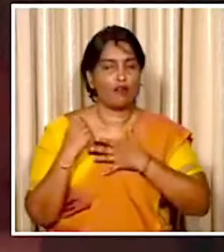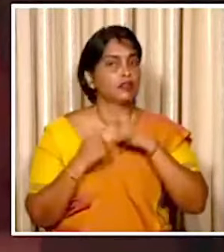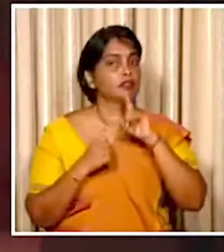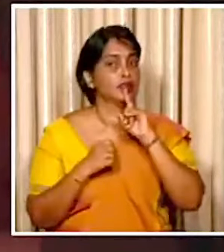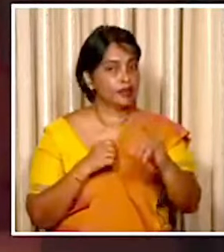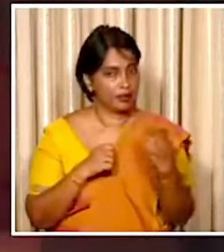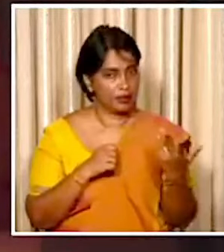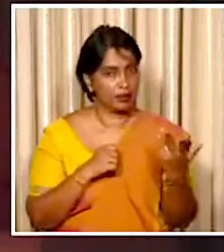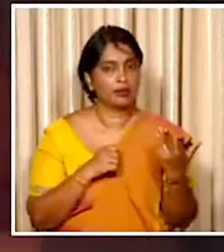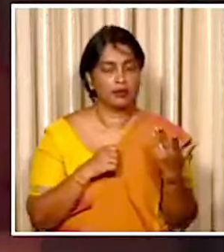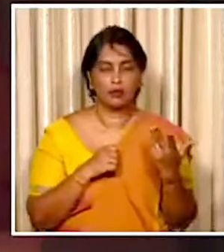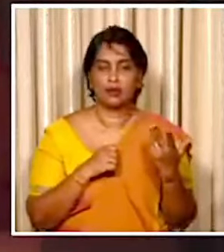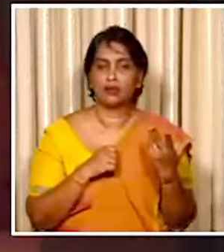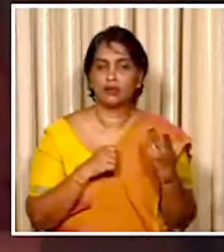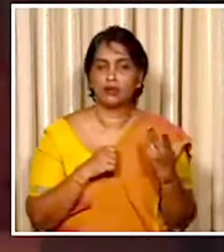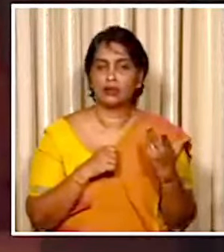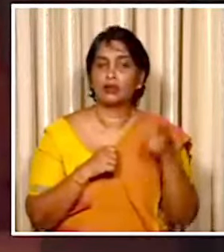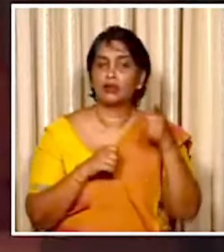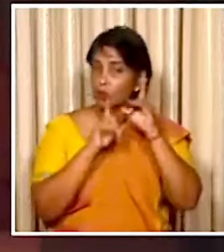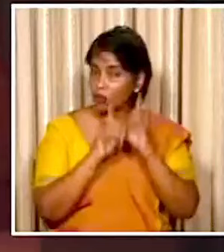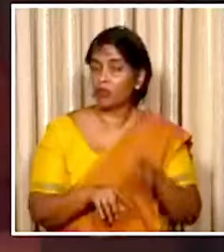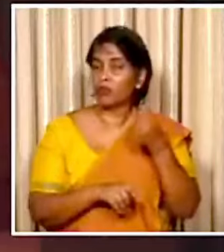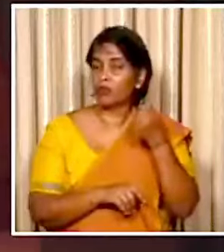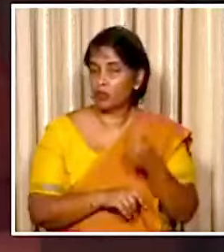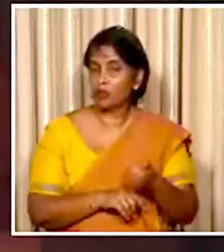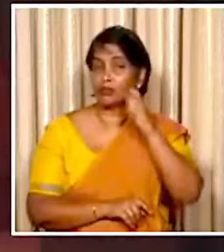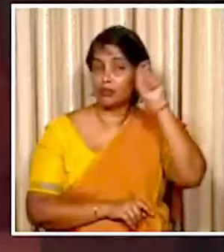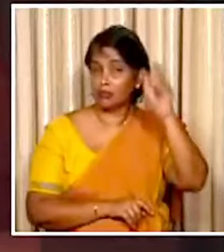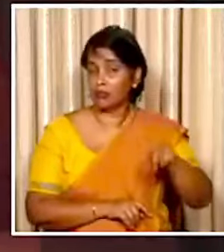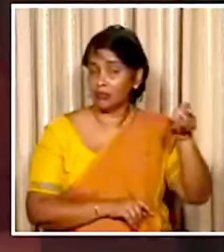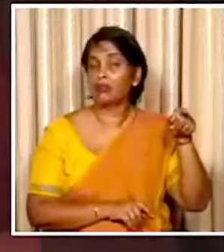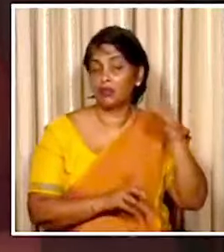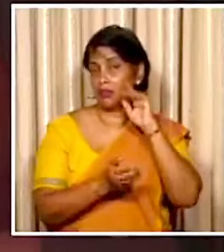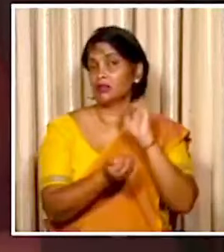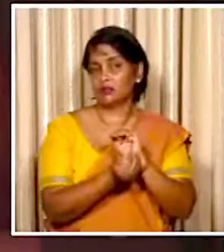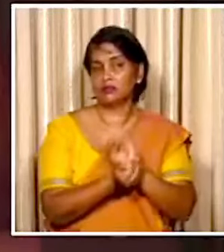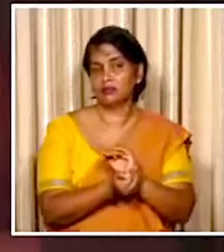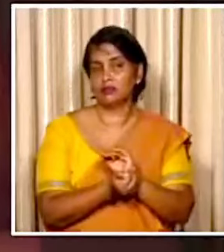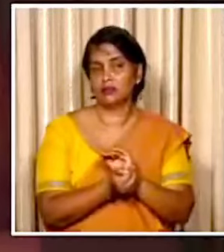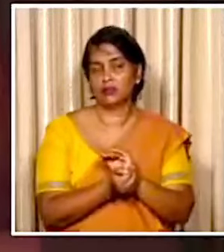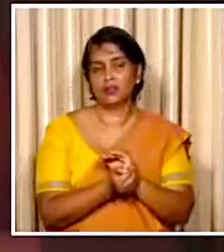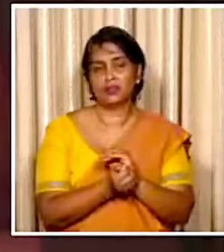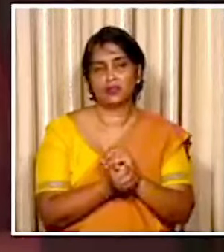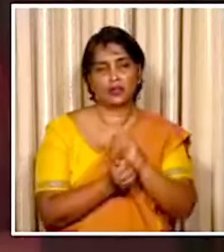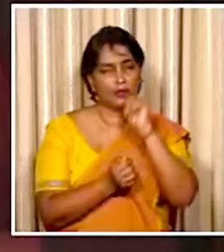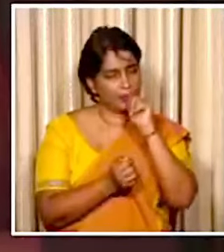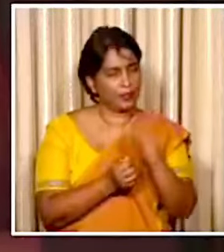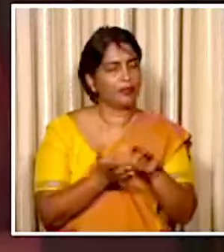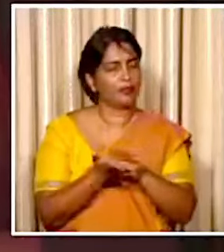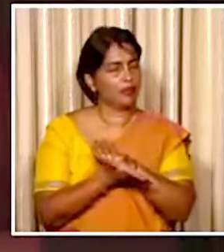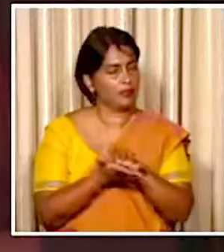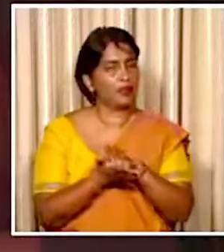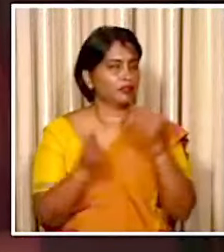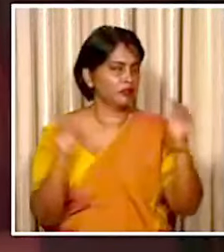නැහැ ඇත්ත වශයෙන්ම ඒ වගේ ශ්‍රේෂ්ඨ උත්තමයන්ව අපි ආරක්ෂා කරන්නට ඕන ඉතින් පැහැදිලිවම